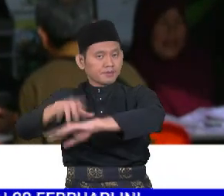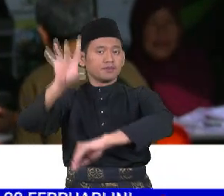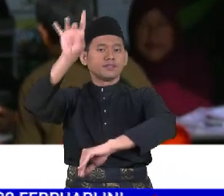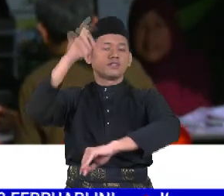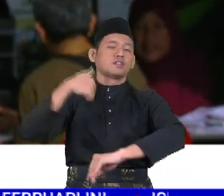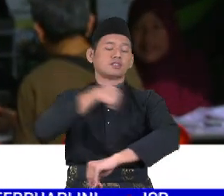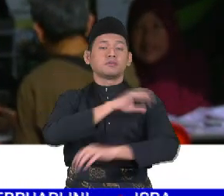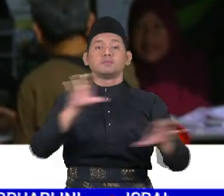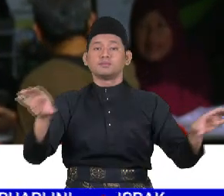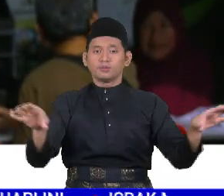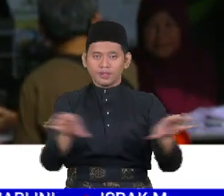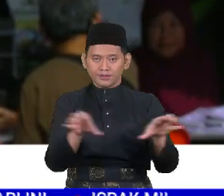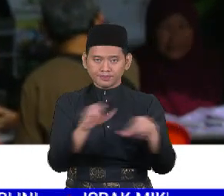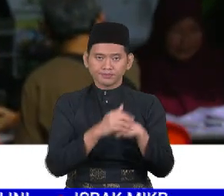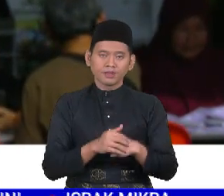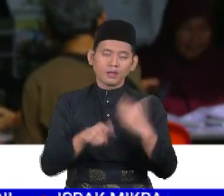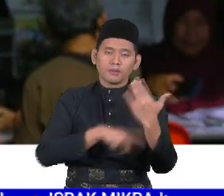insyaAllah kita ada